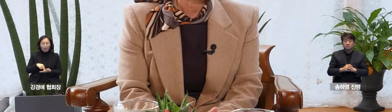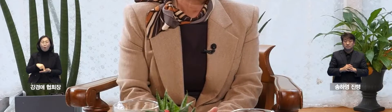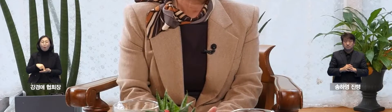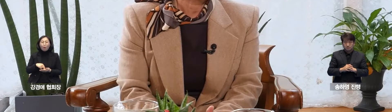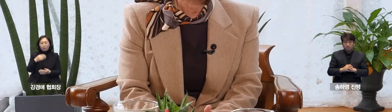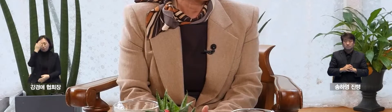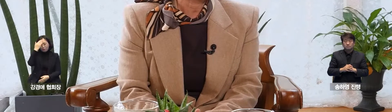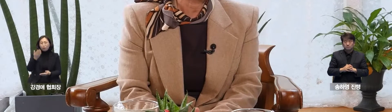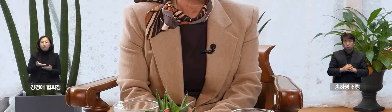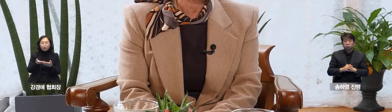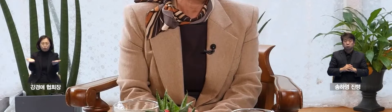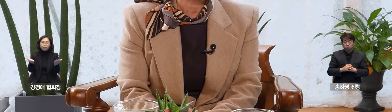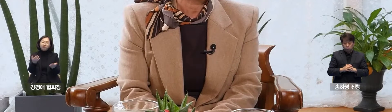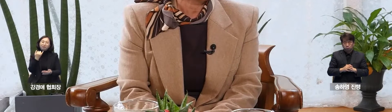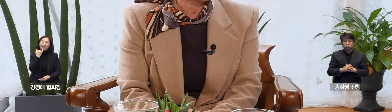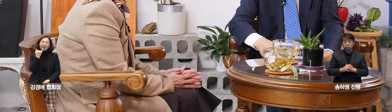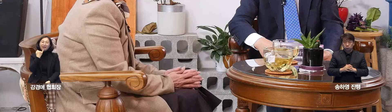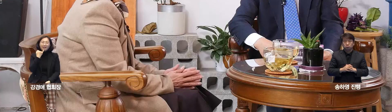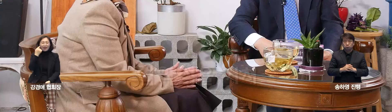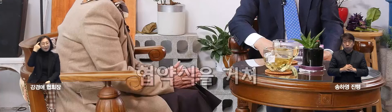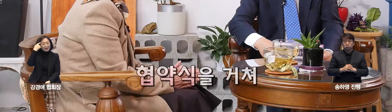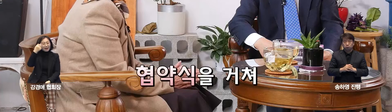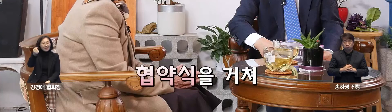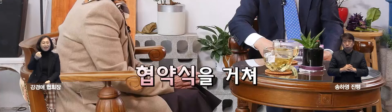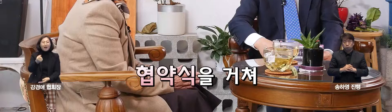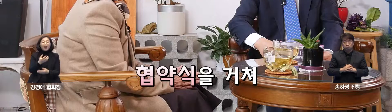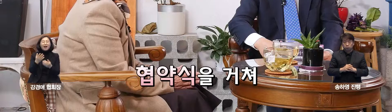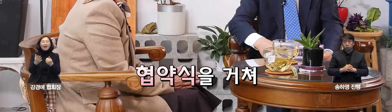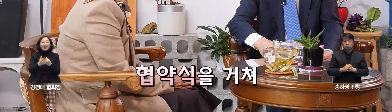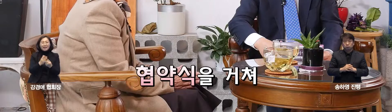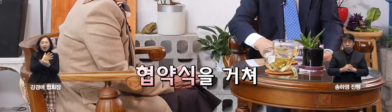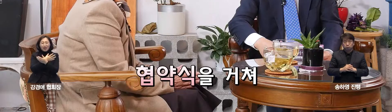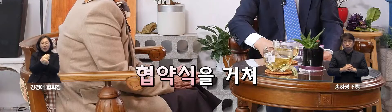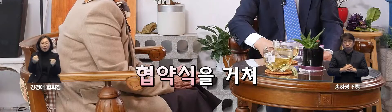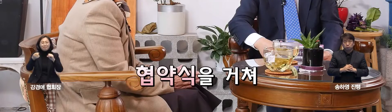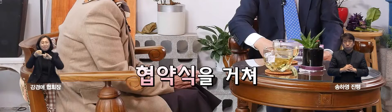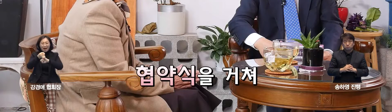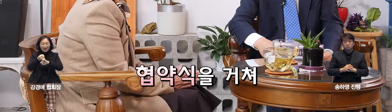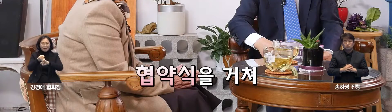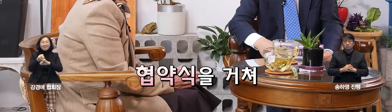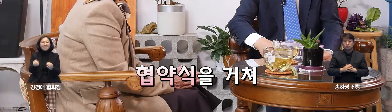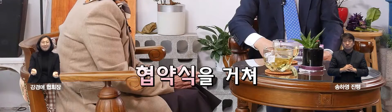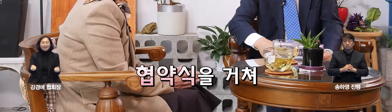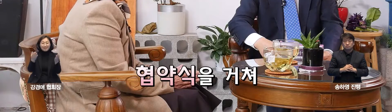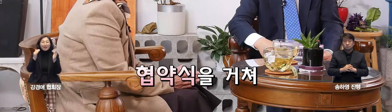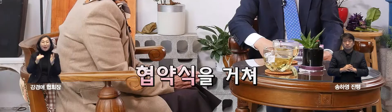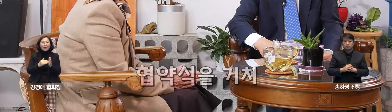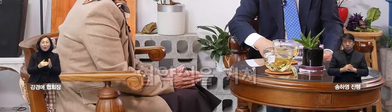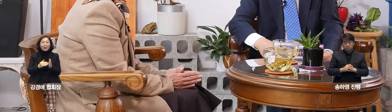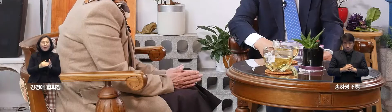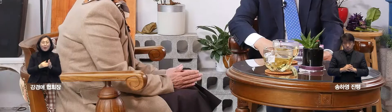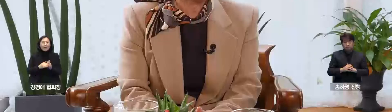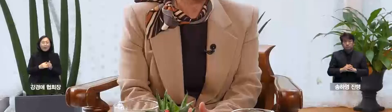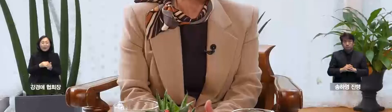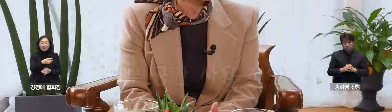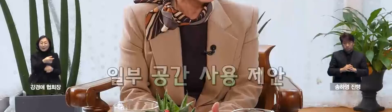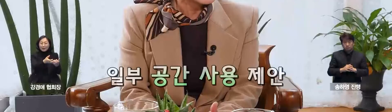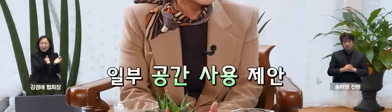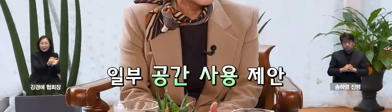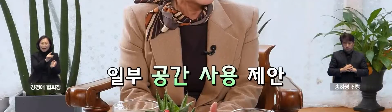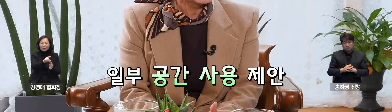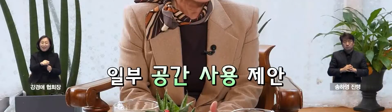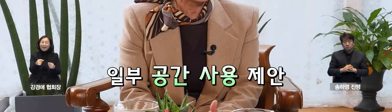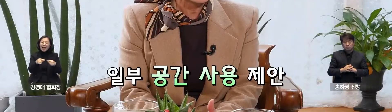내어줘도 좋겠다라는 판단이 드셨던 것 같아요. 그래서 협약식을 했고 이제 테크노파크 원장님에게 저희가